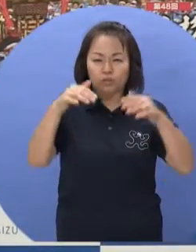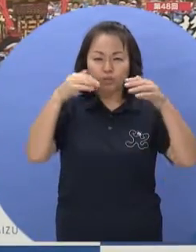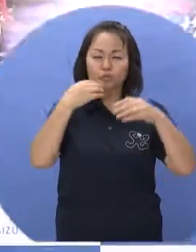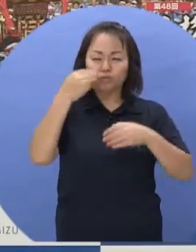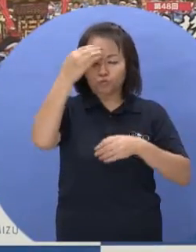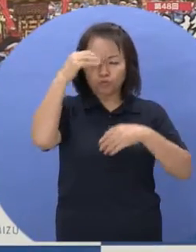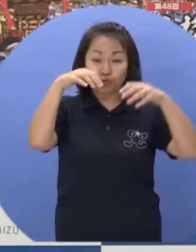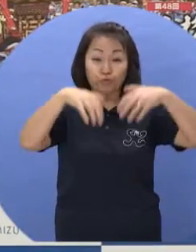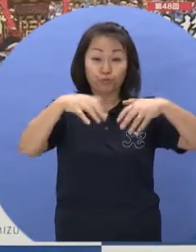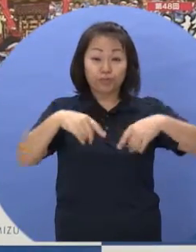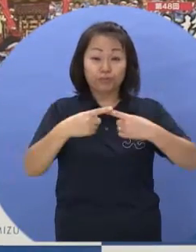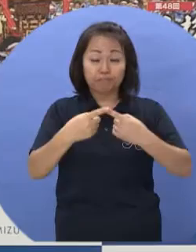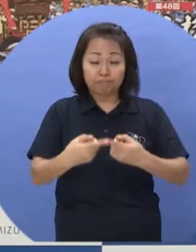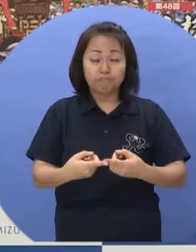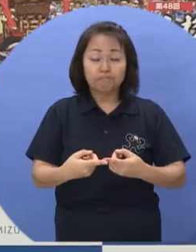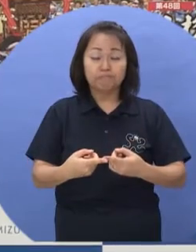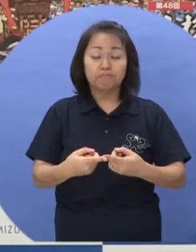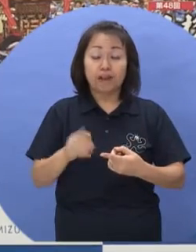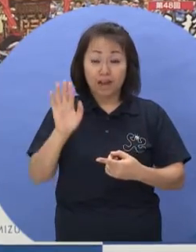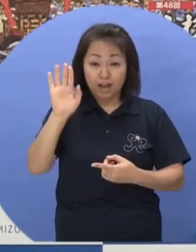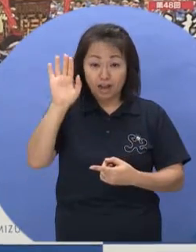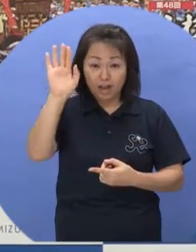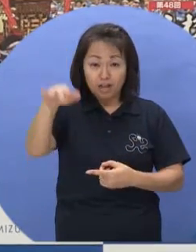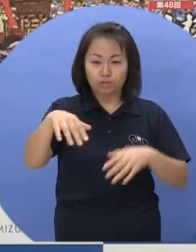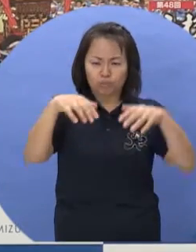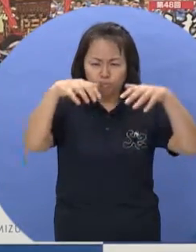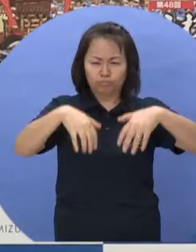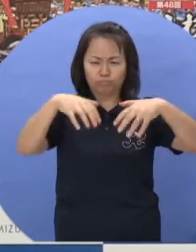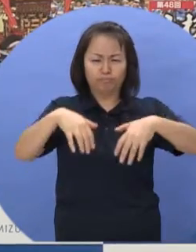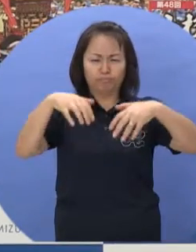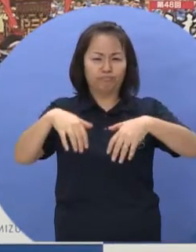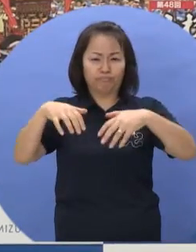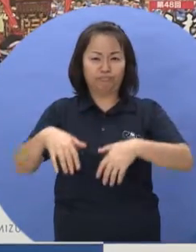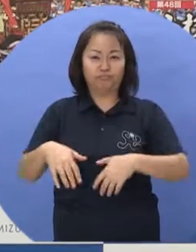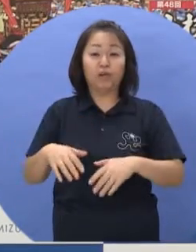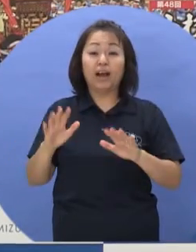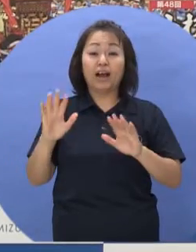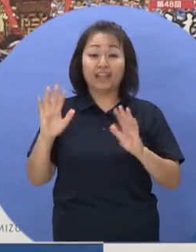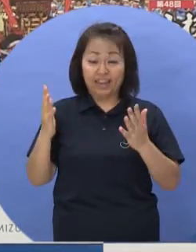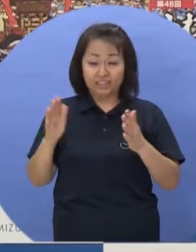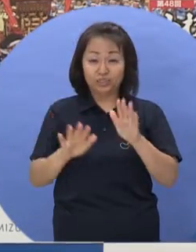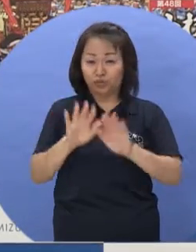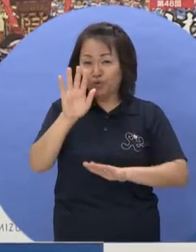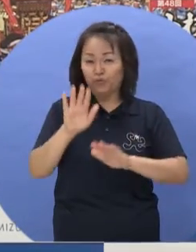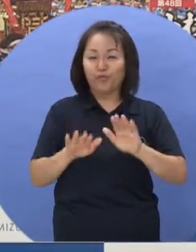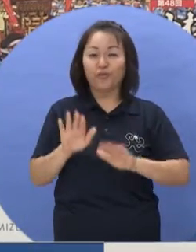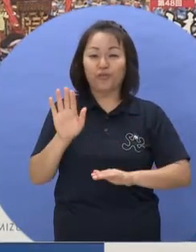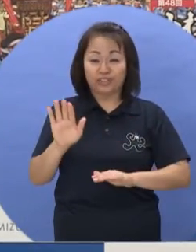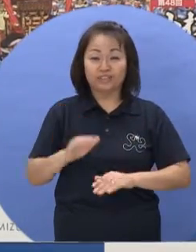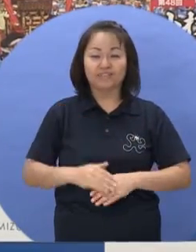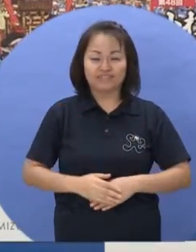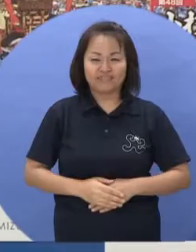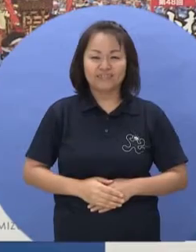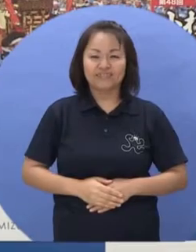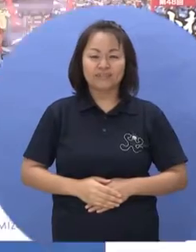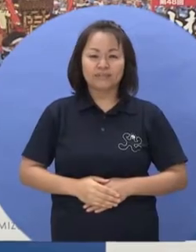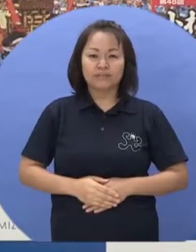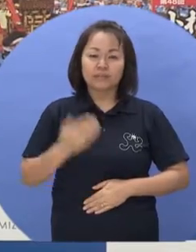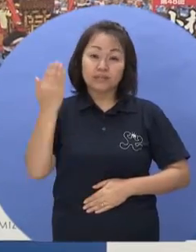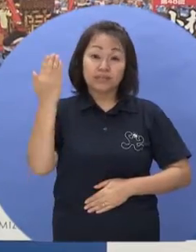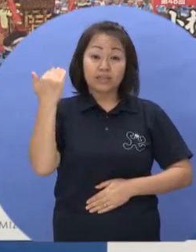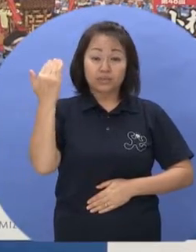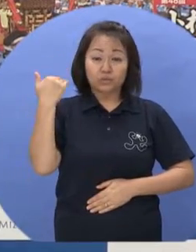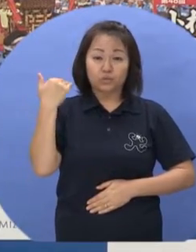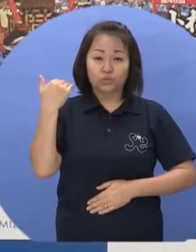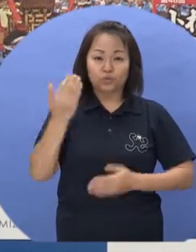のところまとまった雨はまだ、またといいますか、降っていないという状況ではございませんけれども、昨日